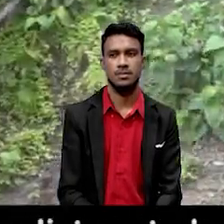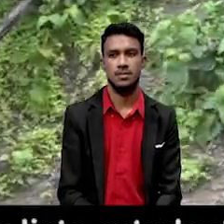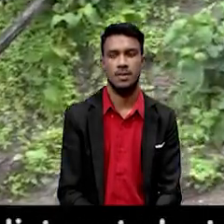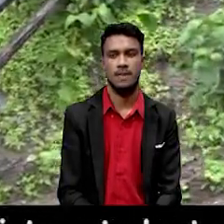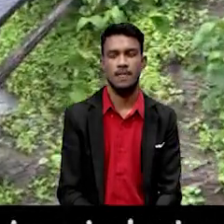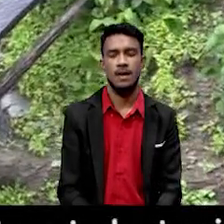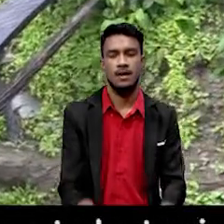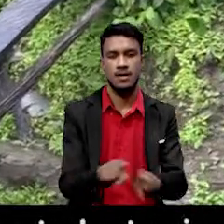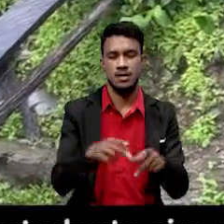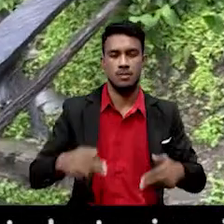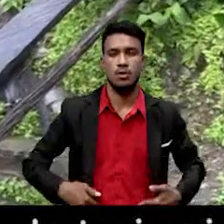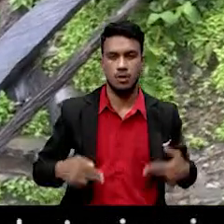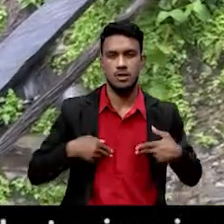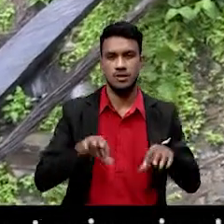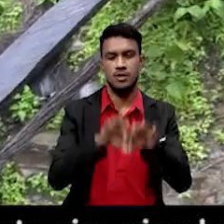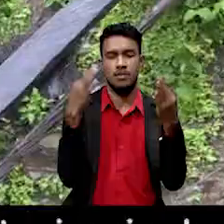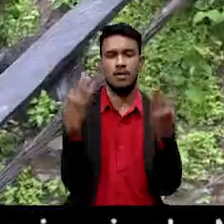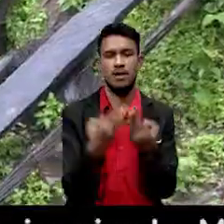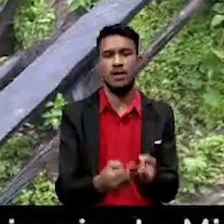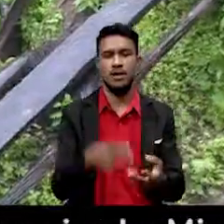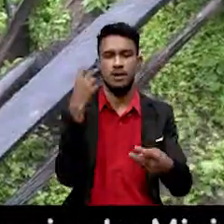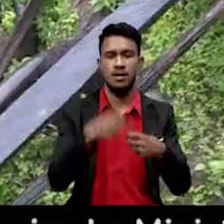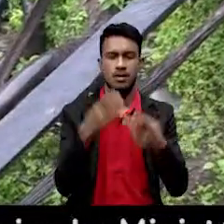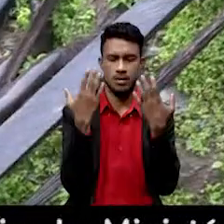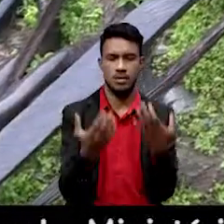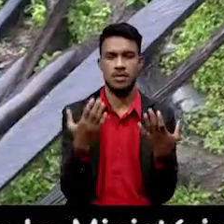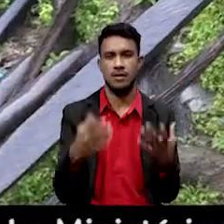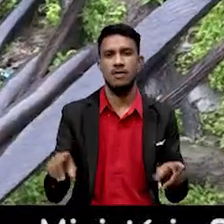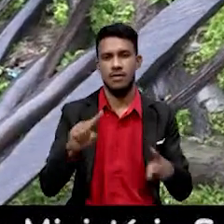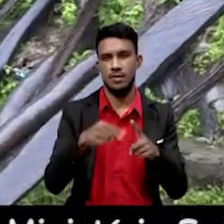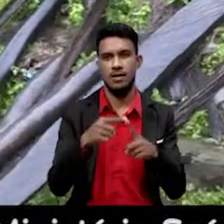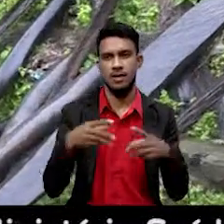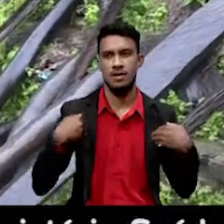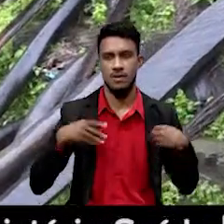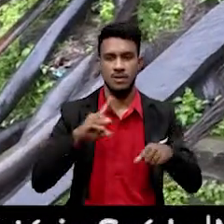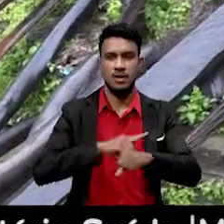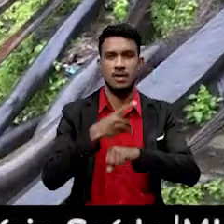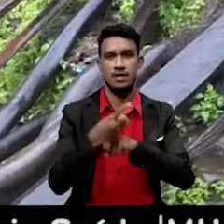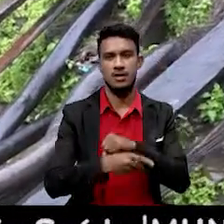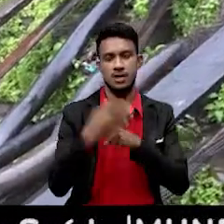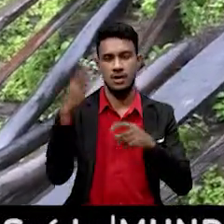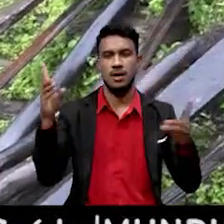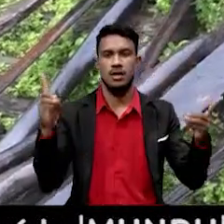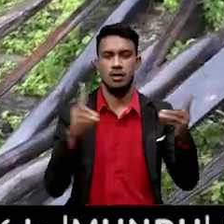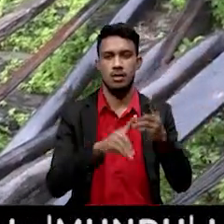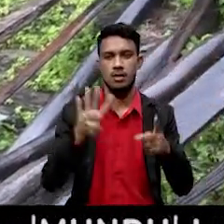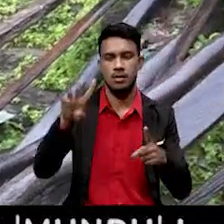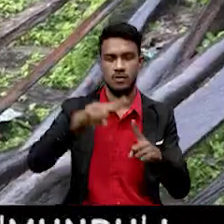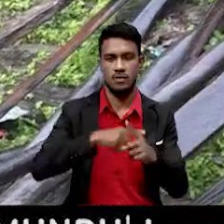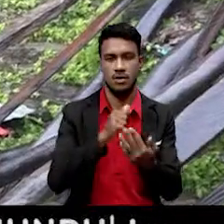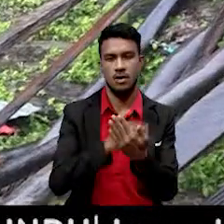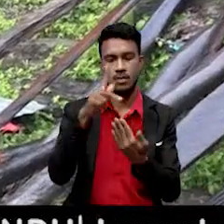Kondisang moris familia nenian grave liutang, menghira kontese desastre naturais i haloron hat fulang abril